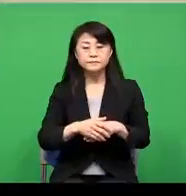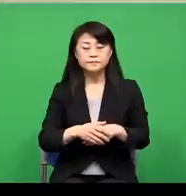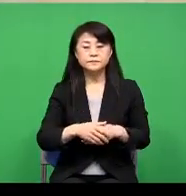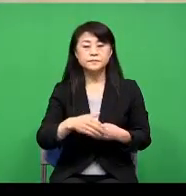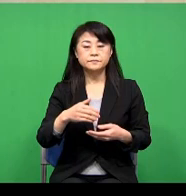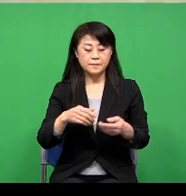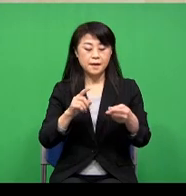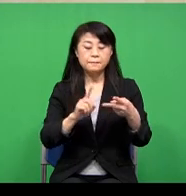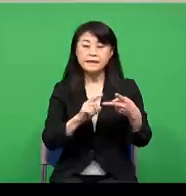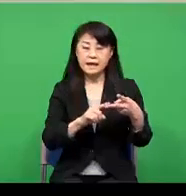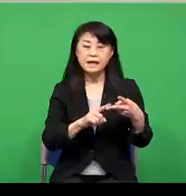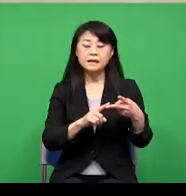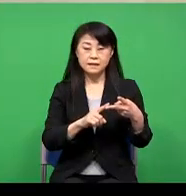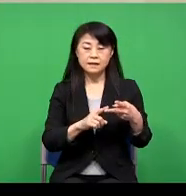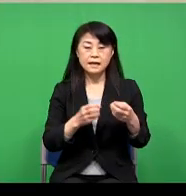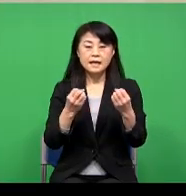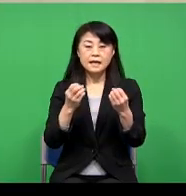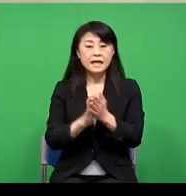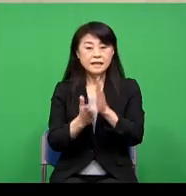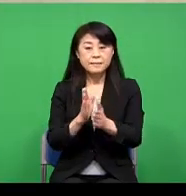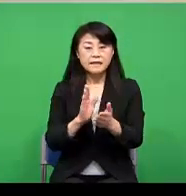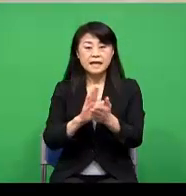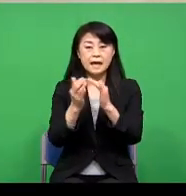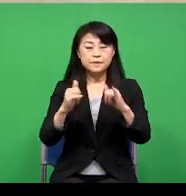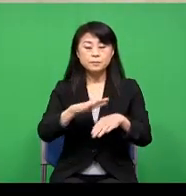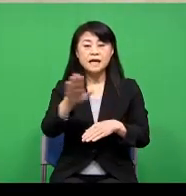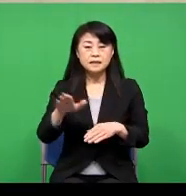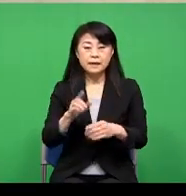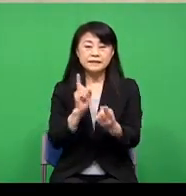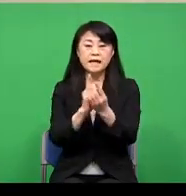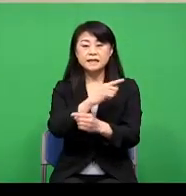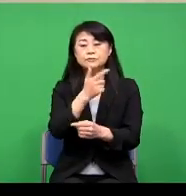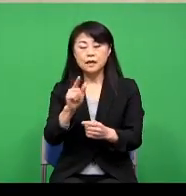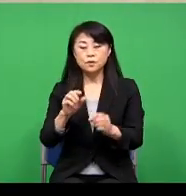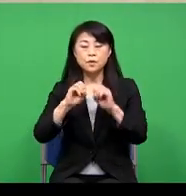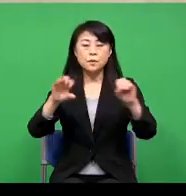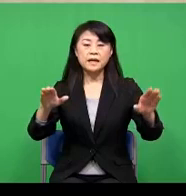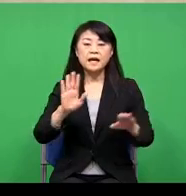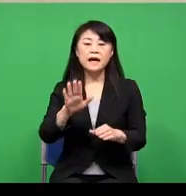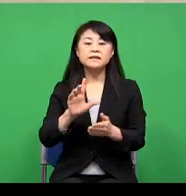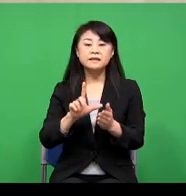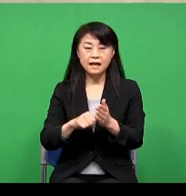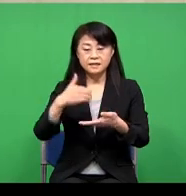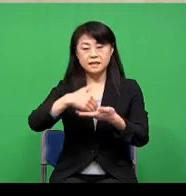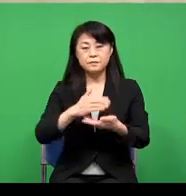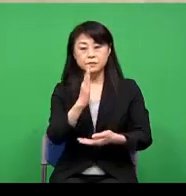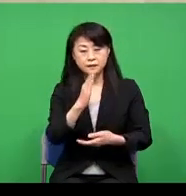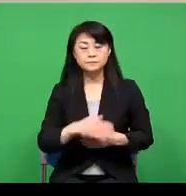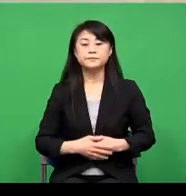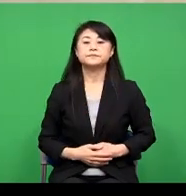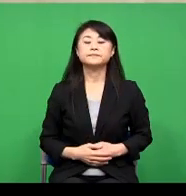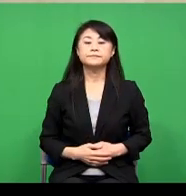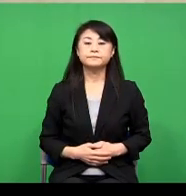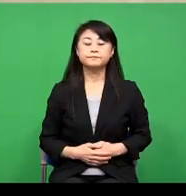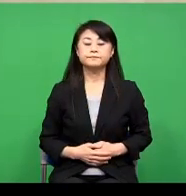富山アラートを、まあ、お盆前の8月1日に、まあ、出させていただきました。まあ、その